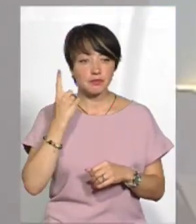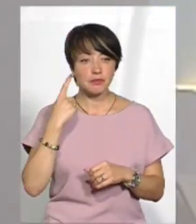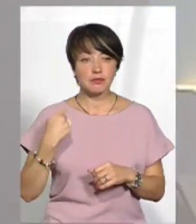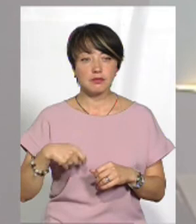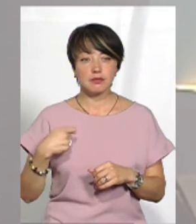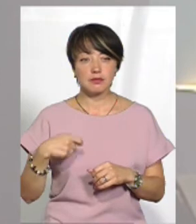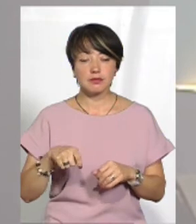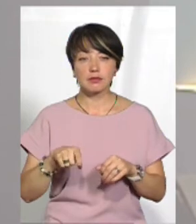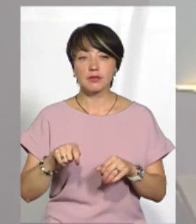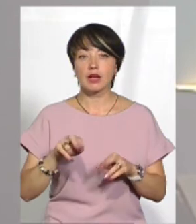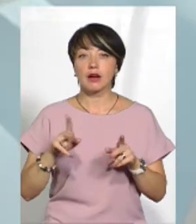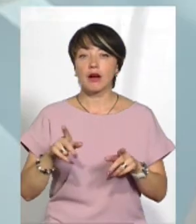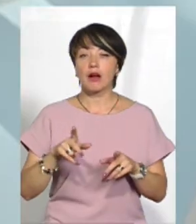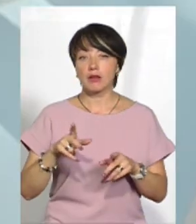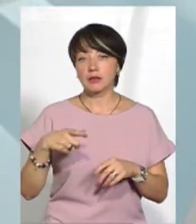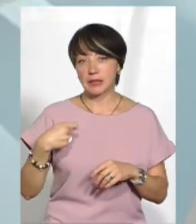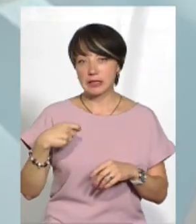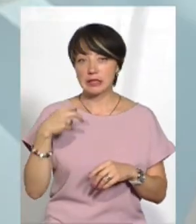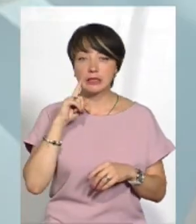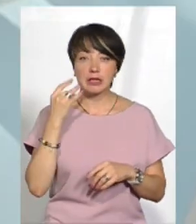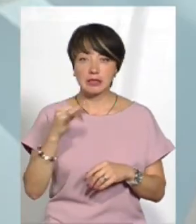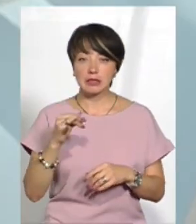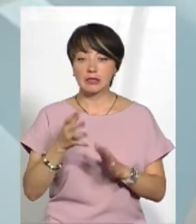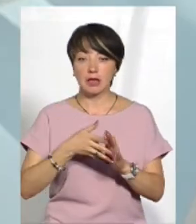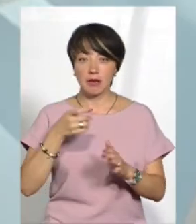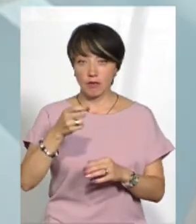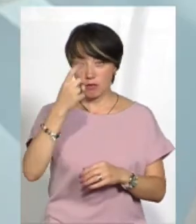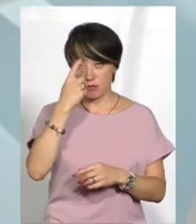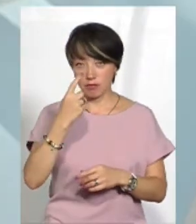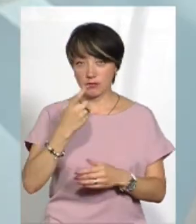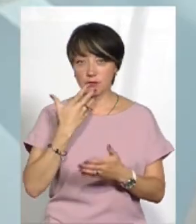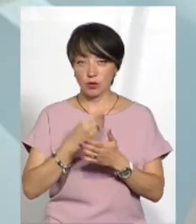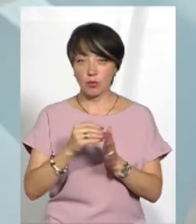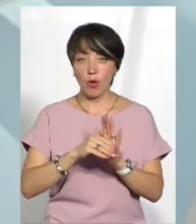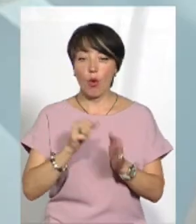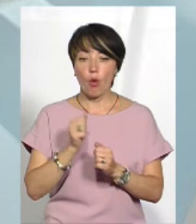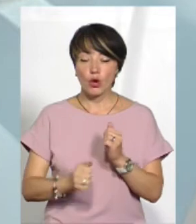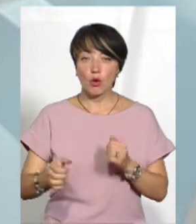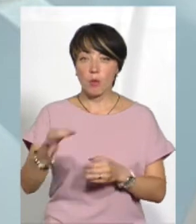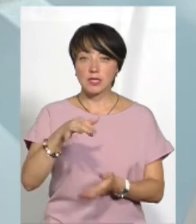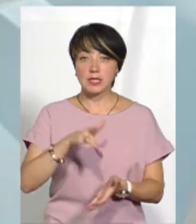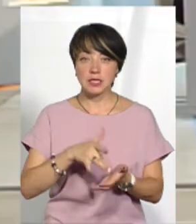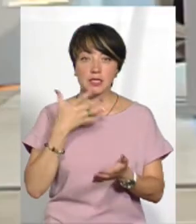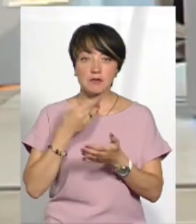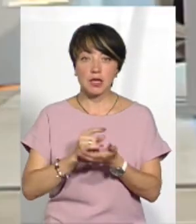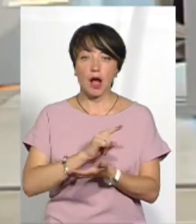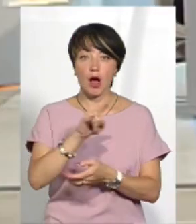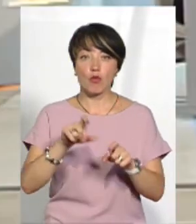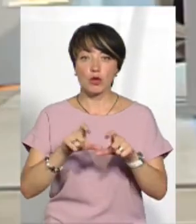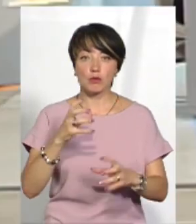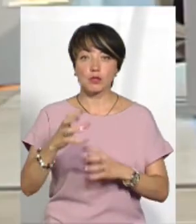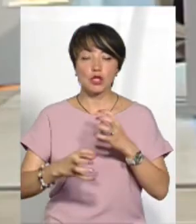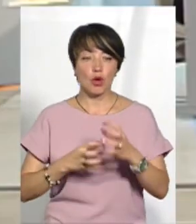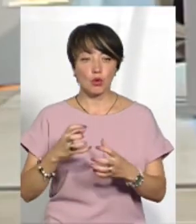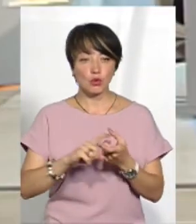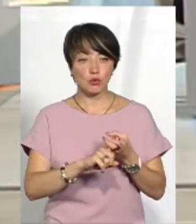президент Володимир Зеленський заявив в своїй предвиборчій програмі, що кожен обласний центр повинен мати свій аеропорт